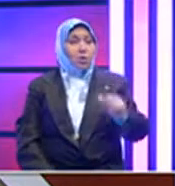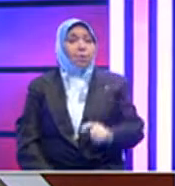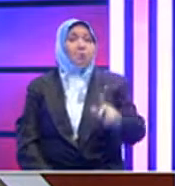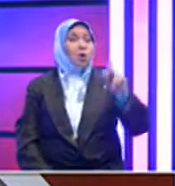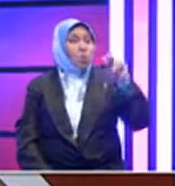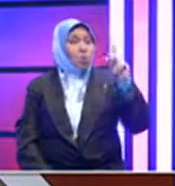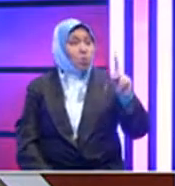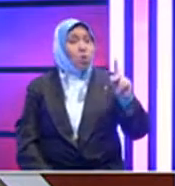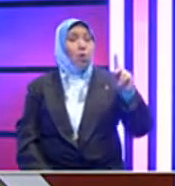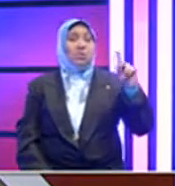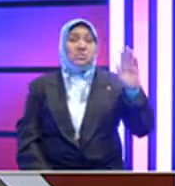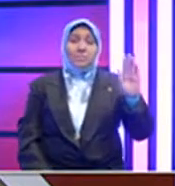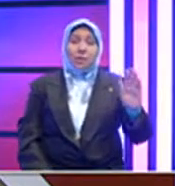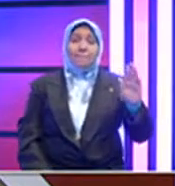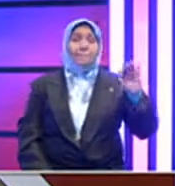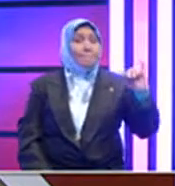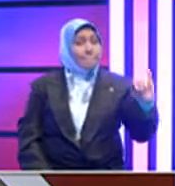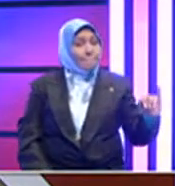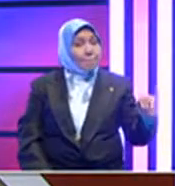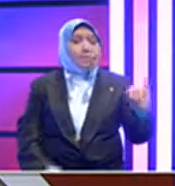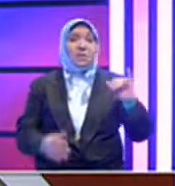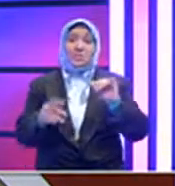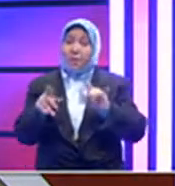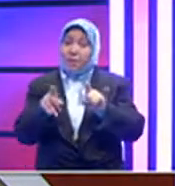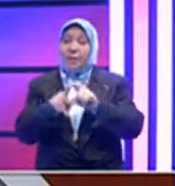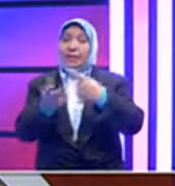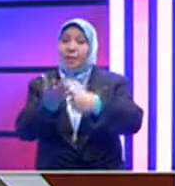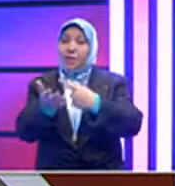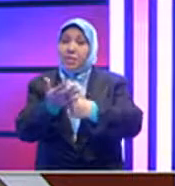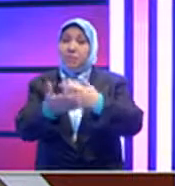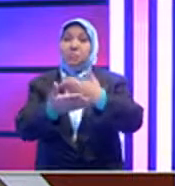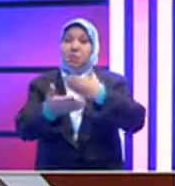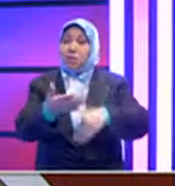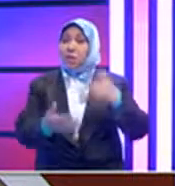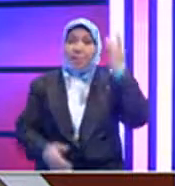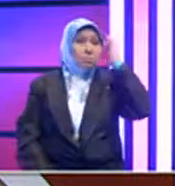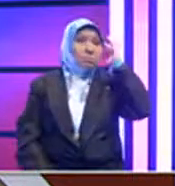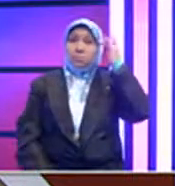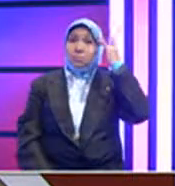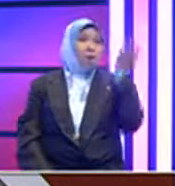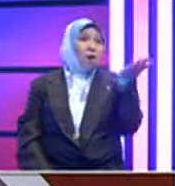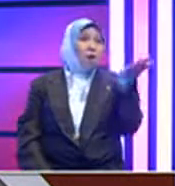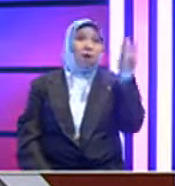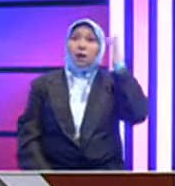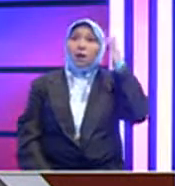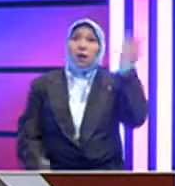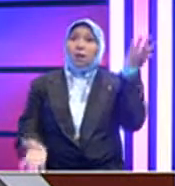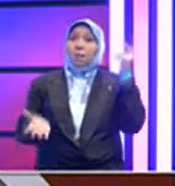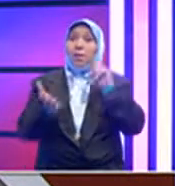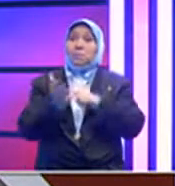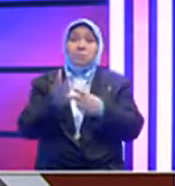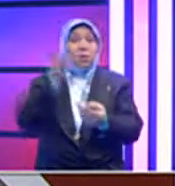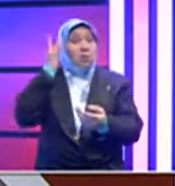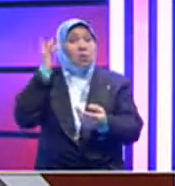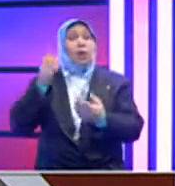Meme ini adalah huruf muqatha'ah Line ayat tetamu ini sebagaimana Kita bincang ini huruf ini kita tahu maksudnya yang tahu hanyalah Allah saya